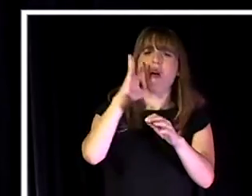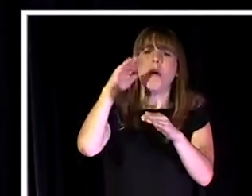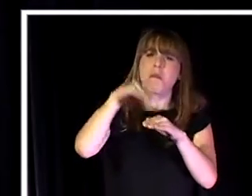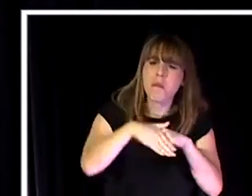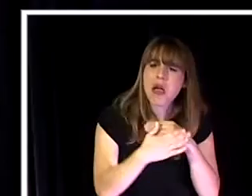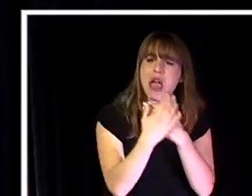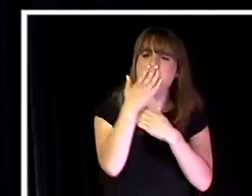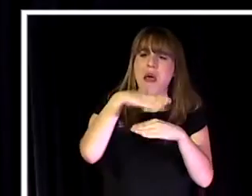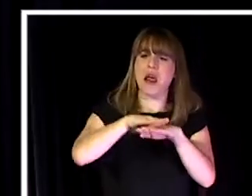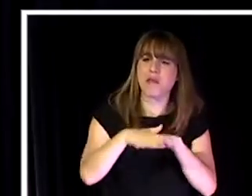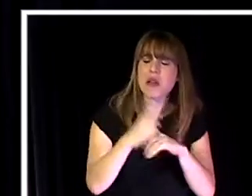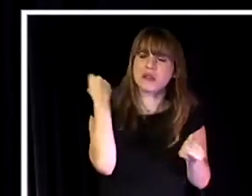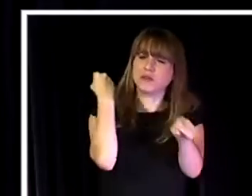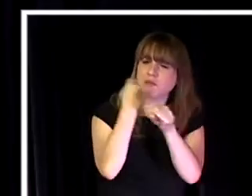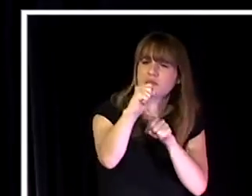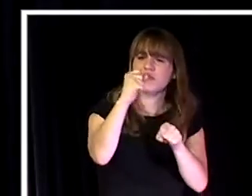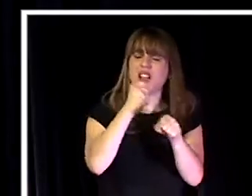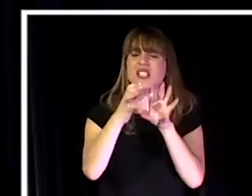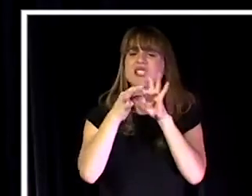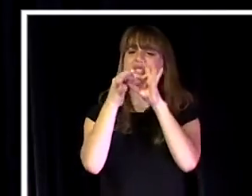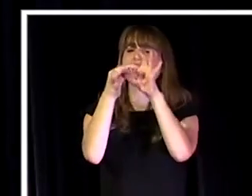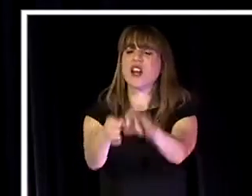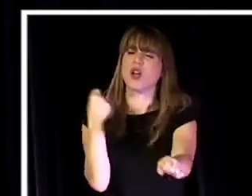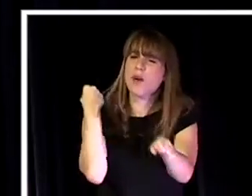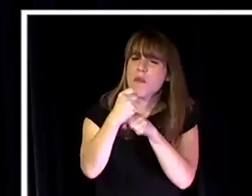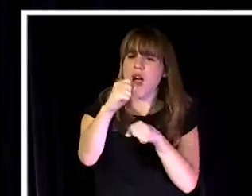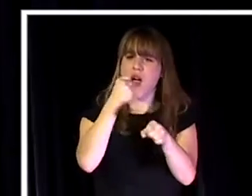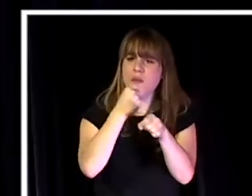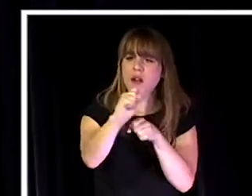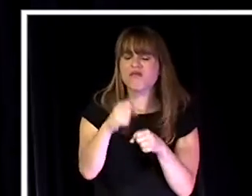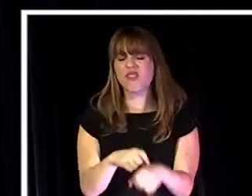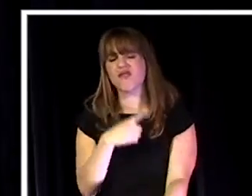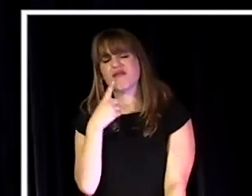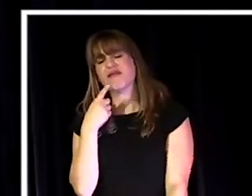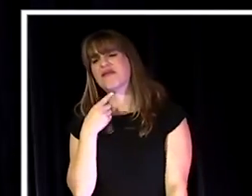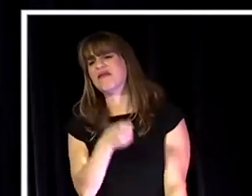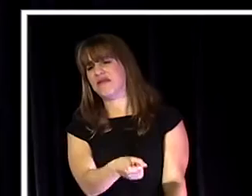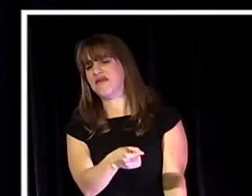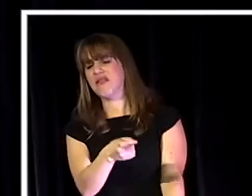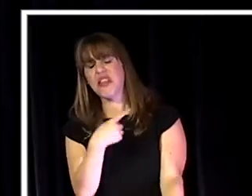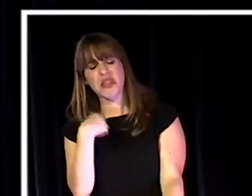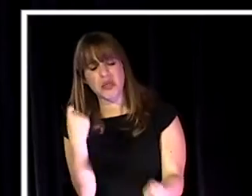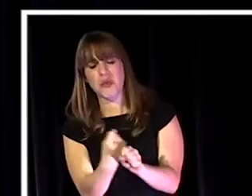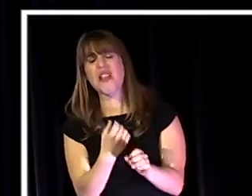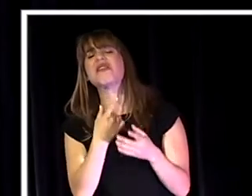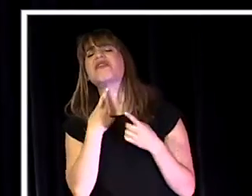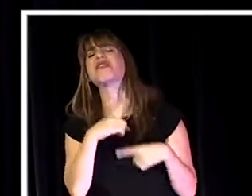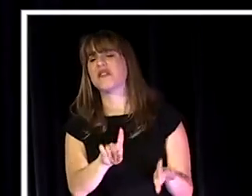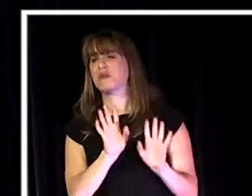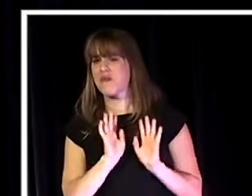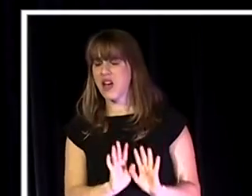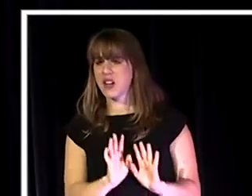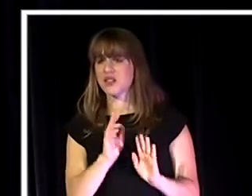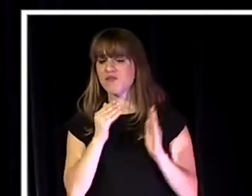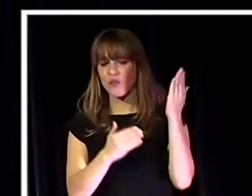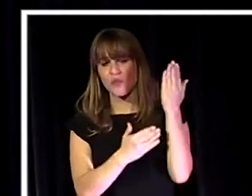την πέτρα και αυτό έκανε συνεχώς. Μα καθόλου δεν του άρεσε που ήταν λιθοξόος. Και ένα